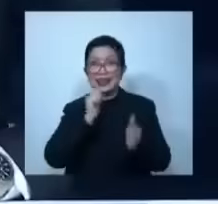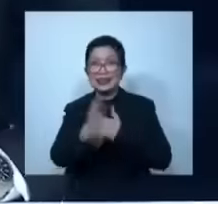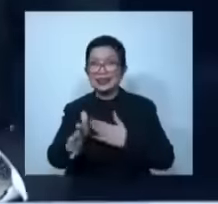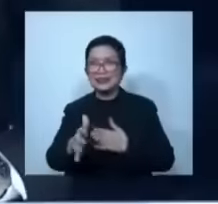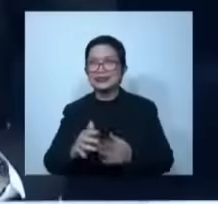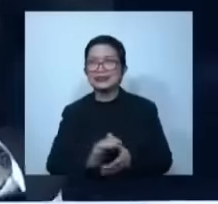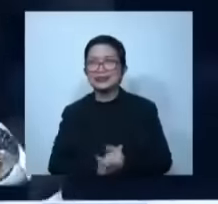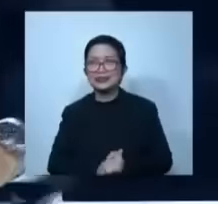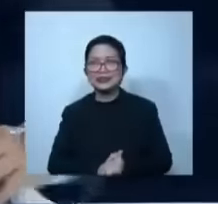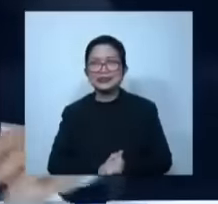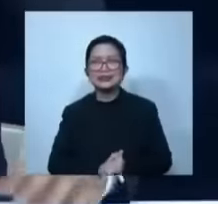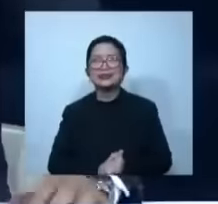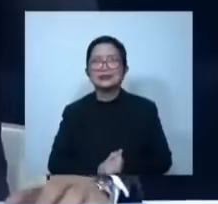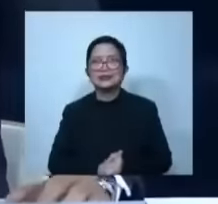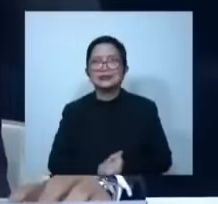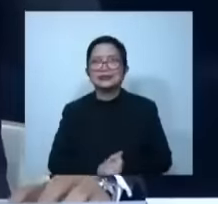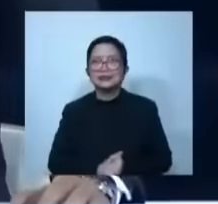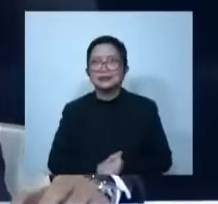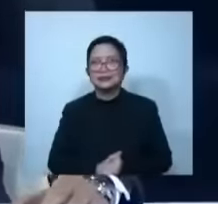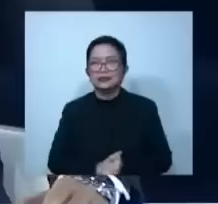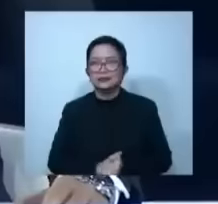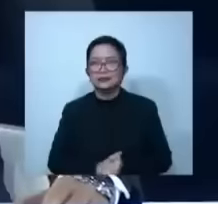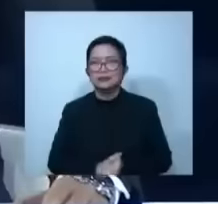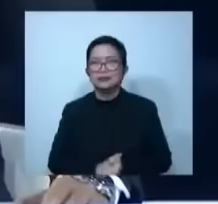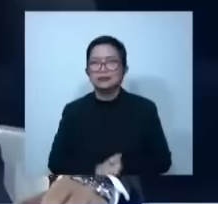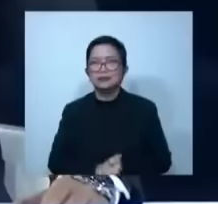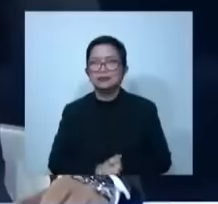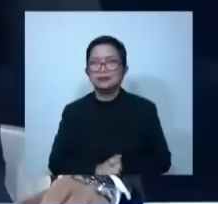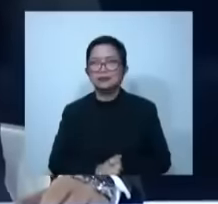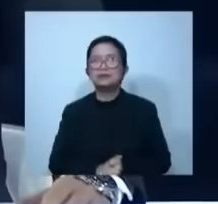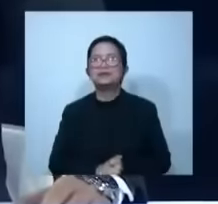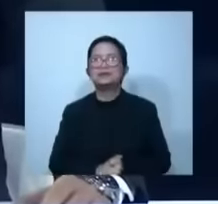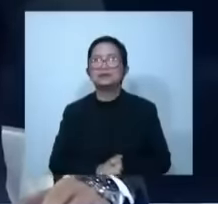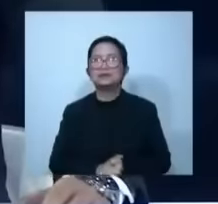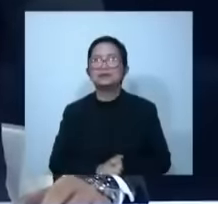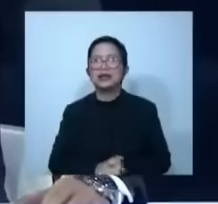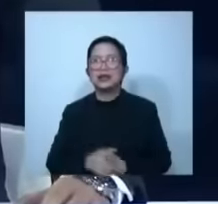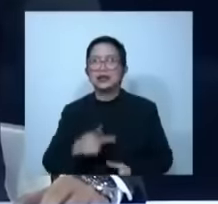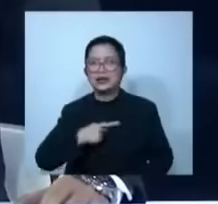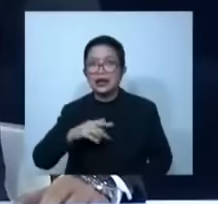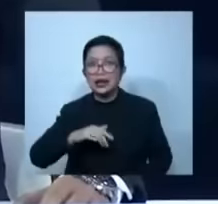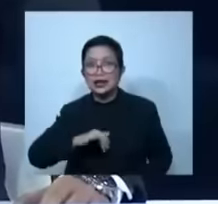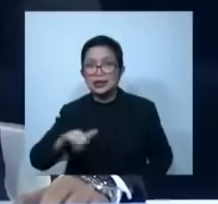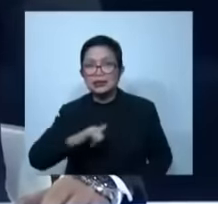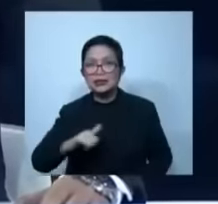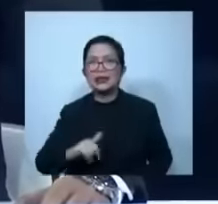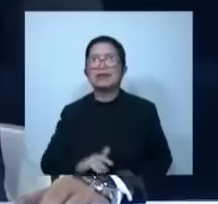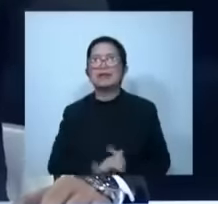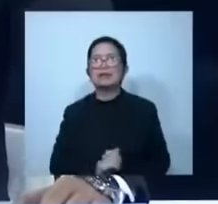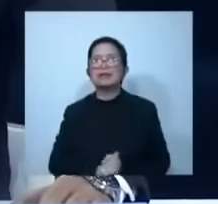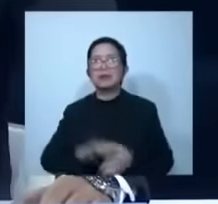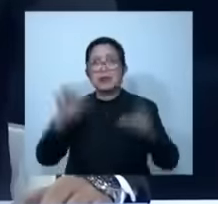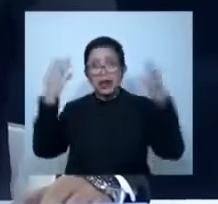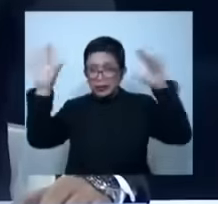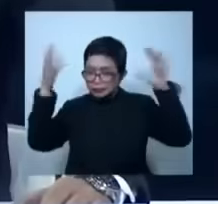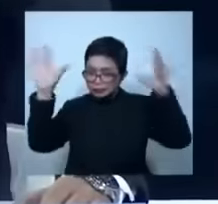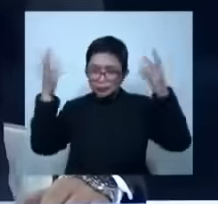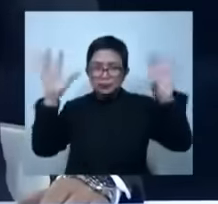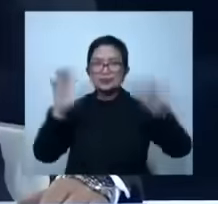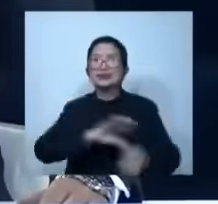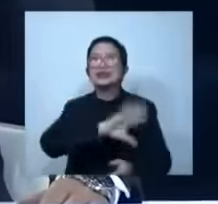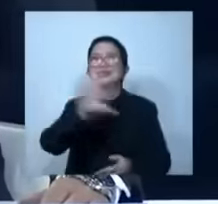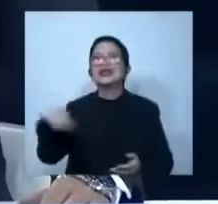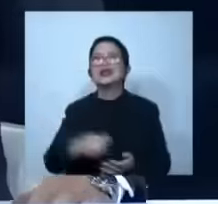acara. Baik. Kini saatnya baru kita akan sama-sama memberikan apresiasi tepuk tangan kepada seluruh